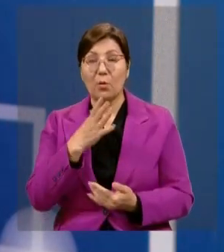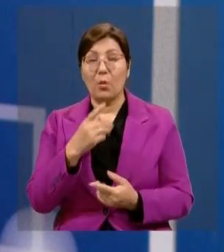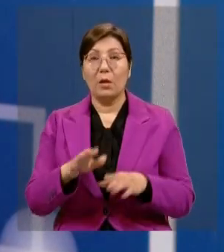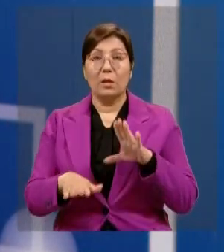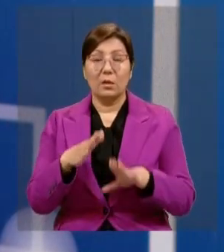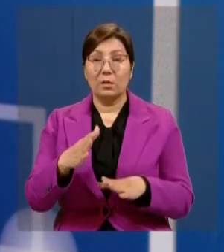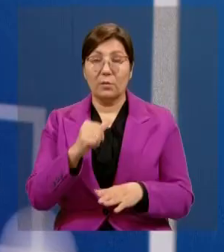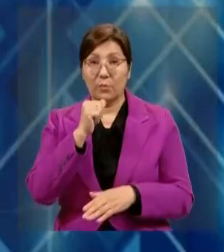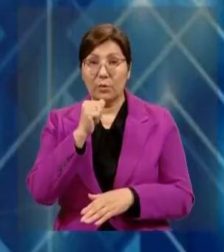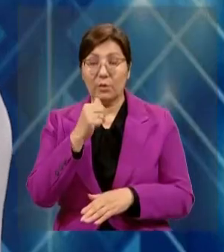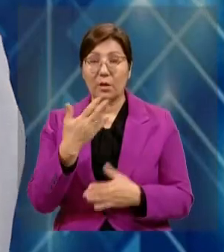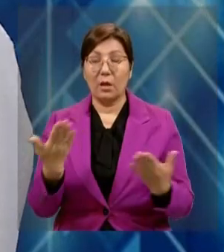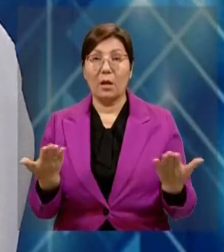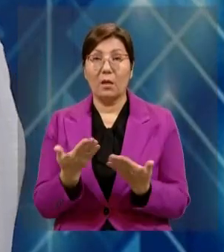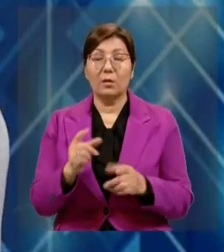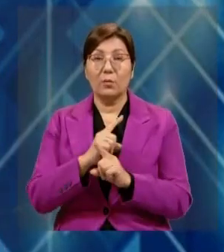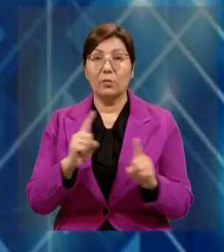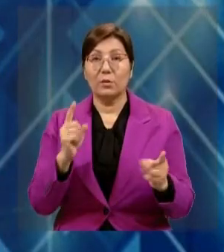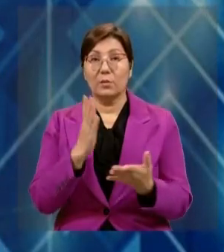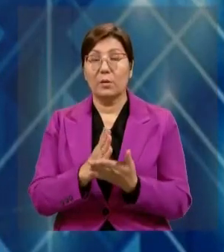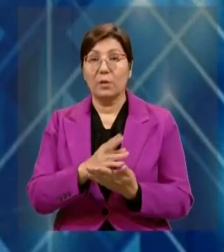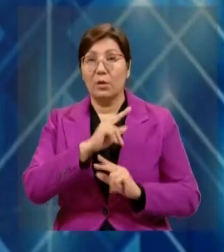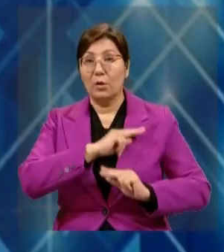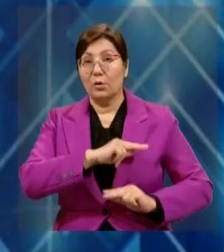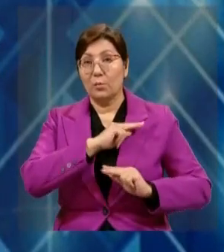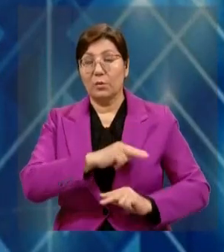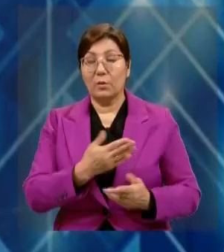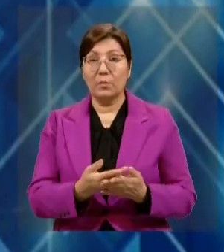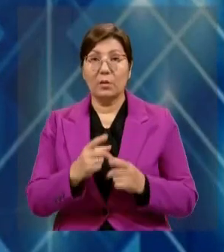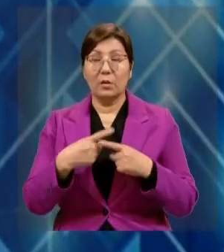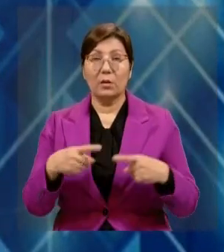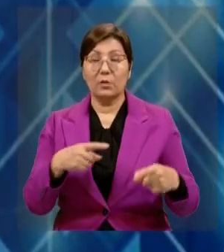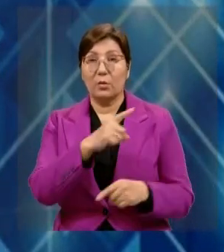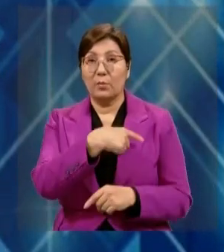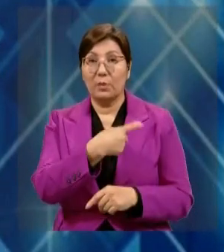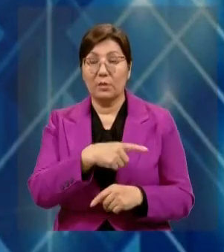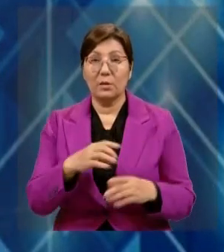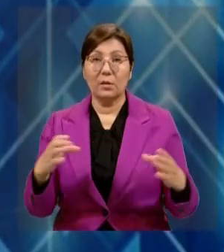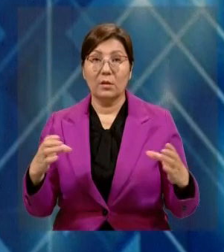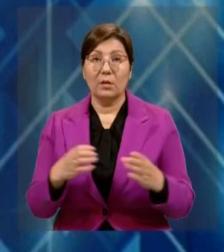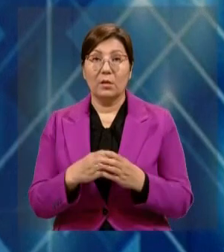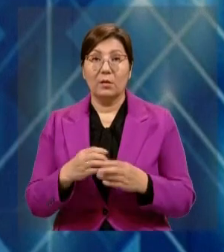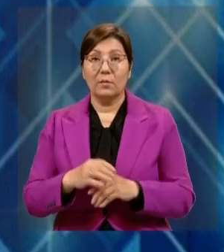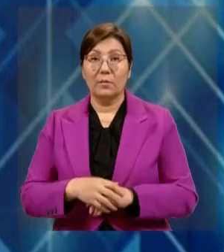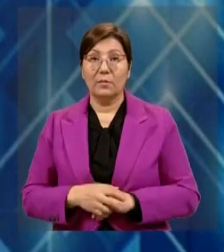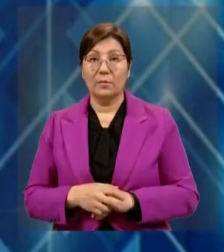қандай өзгерістер бар жұмыс барысында? Жұмыс барысында біз енді әртүрлі медициналық ұйымдарға, медициналық емес